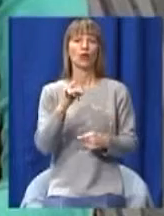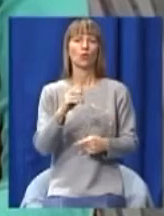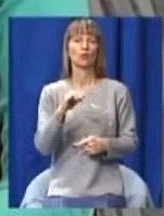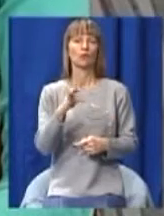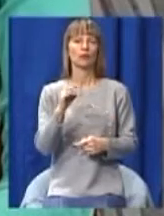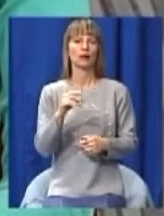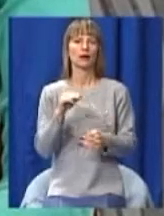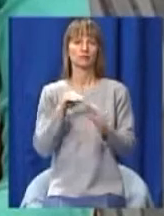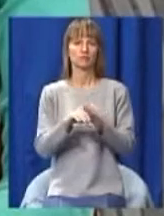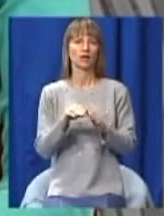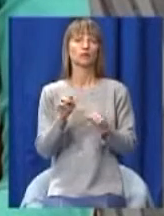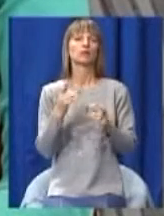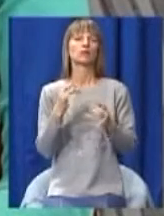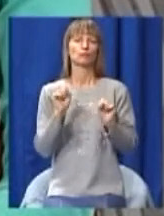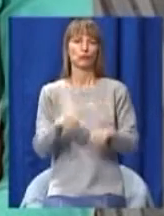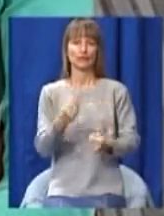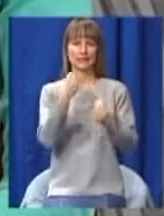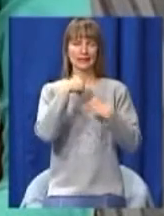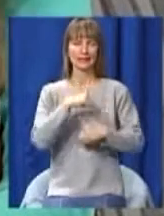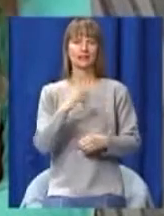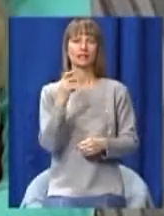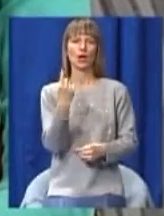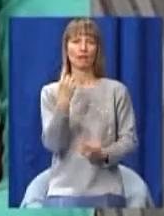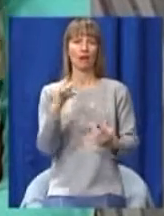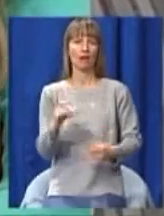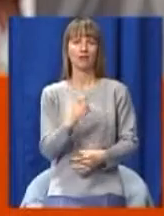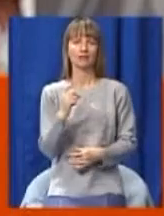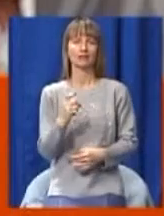як ти думаєш, скільки можна з'їсти вафлів за один раз?